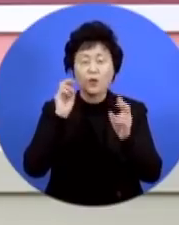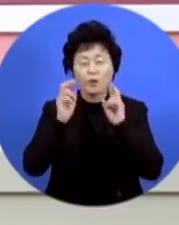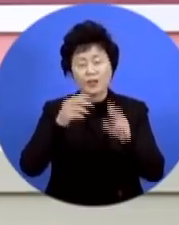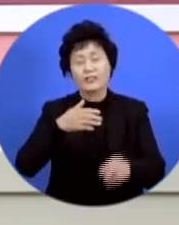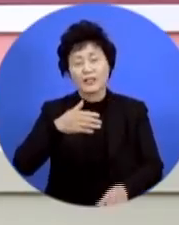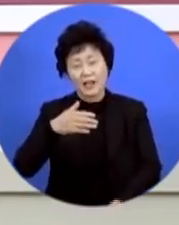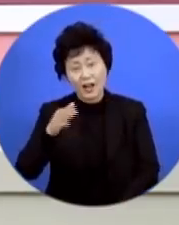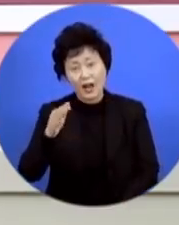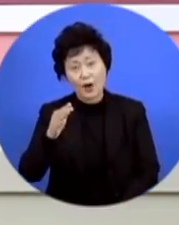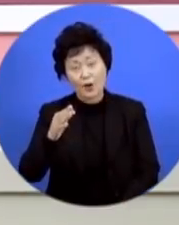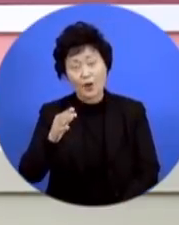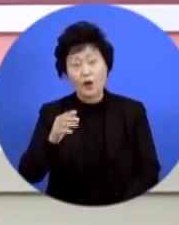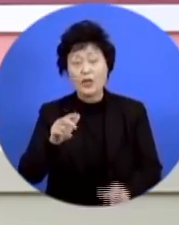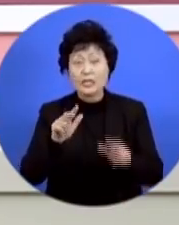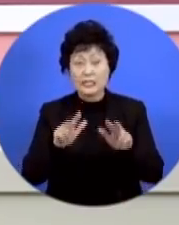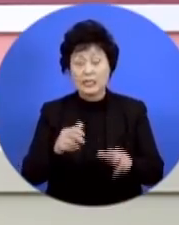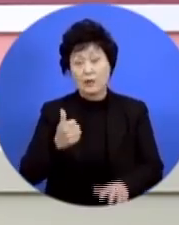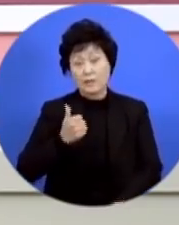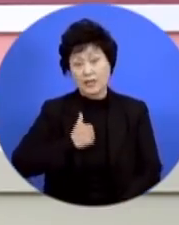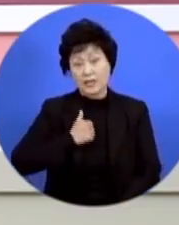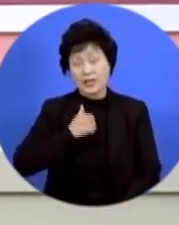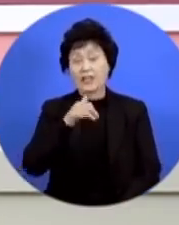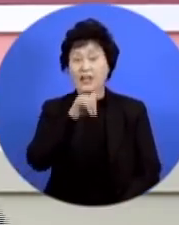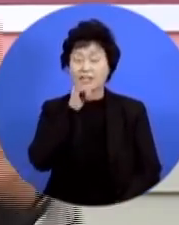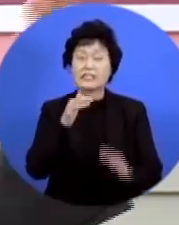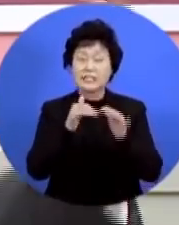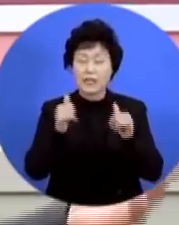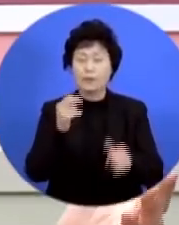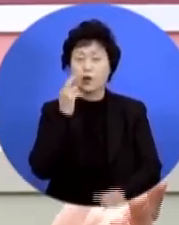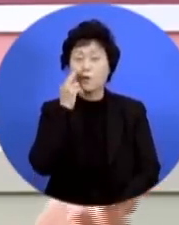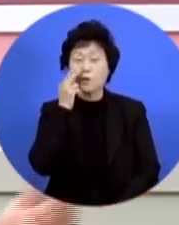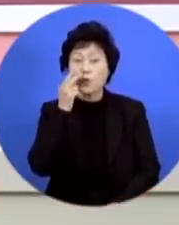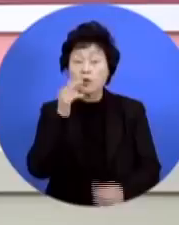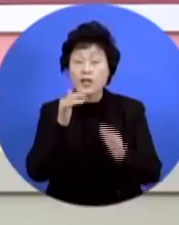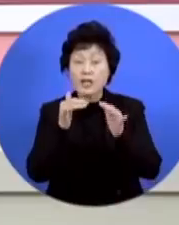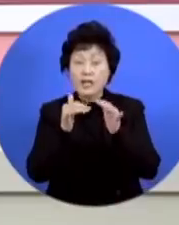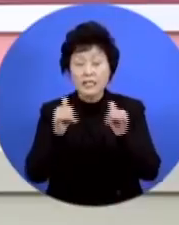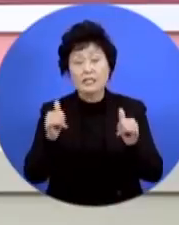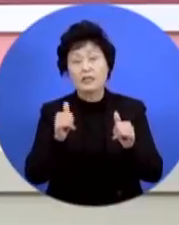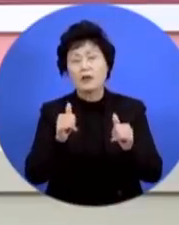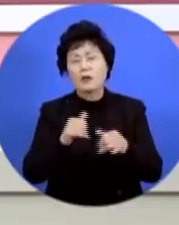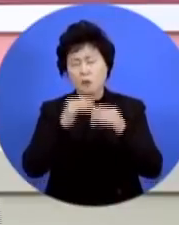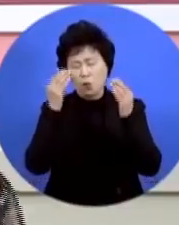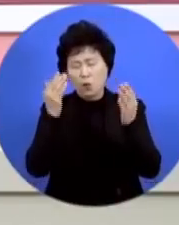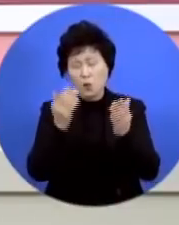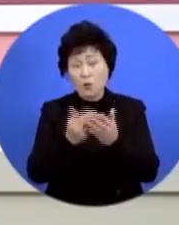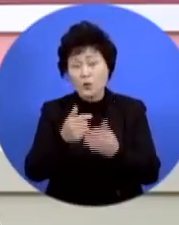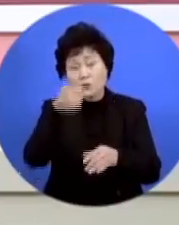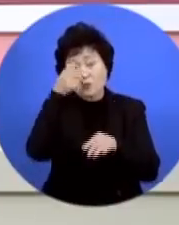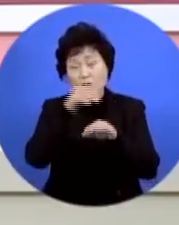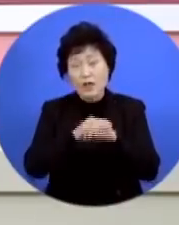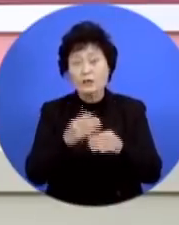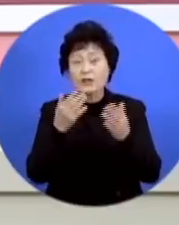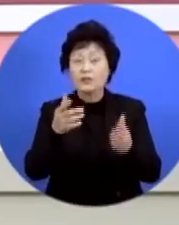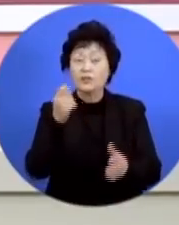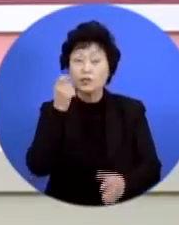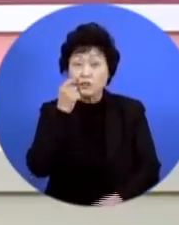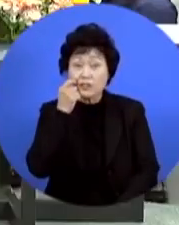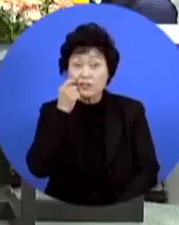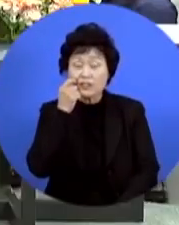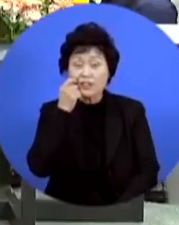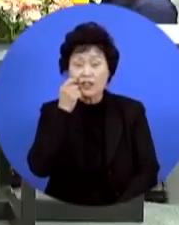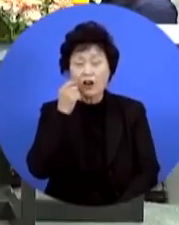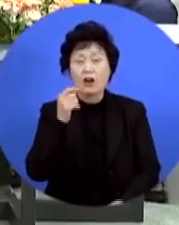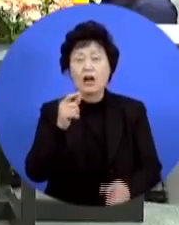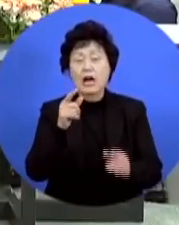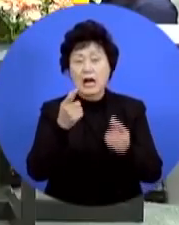부모는 지금 캐나다에 가 있는 분들도 캐나다, 미국 뭐 다 셧다운 됐잖아요. 그렇죠. 그거를 시차를 맞춰서 들어와요.